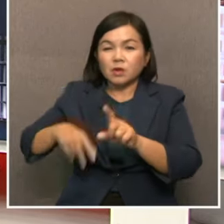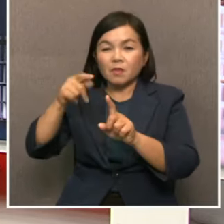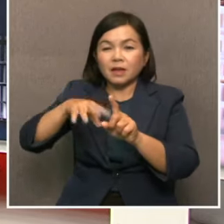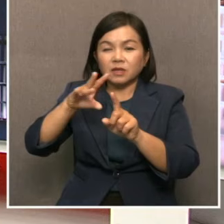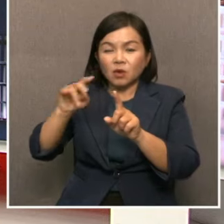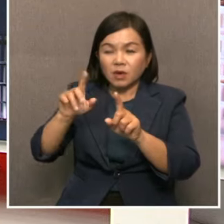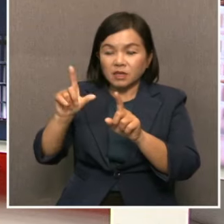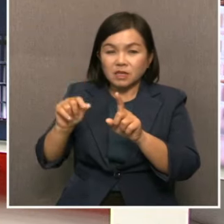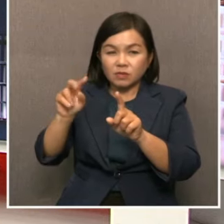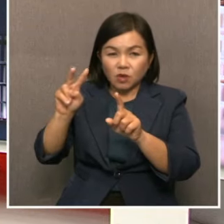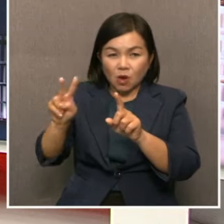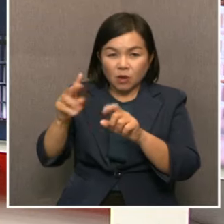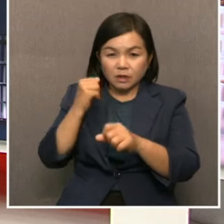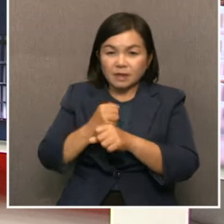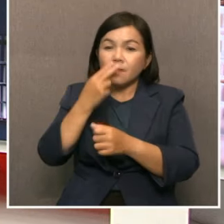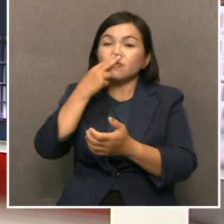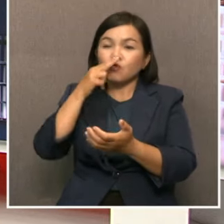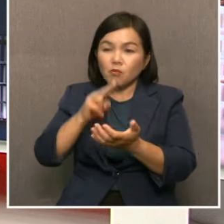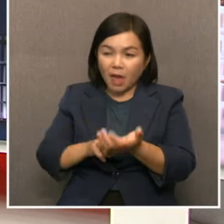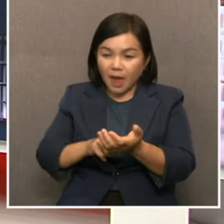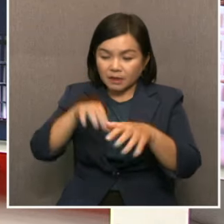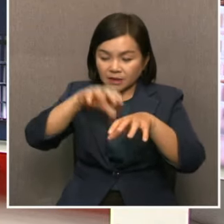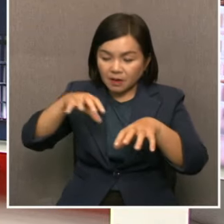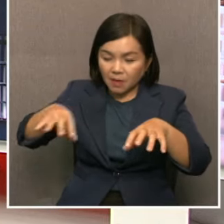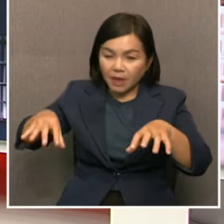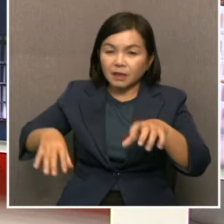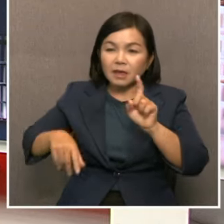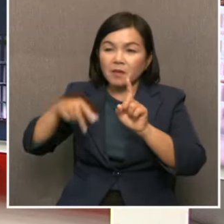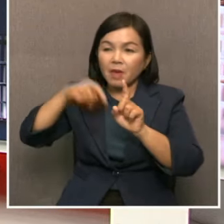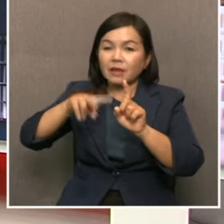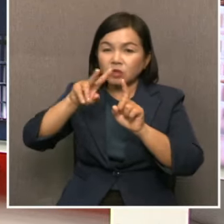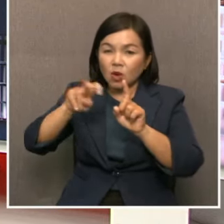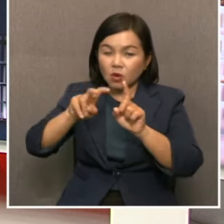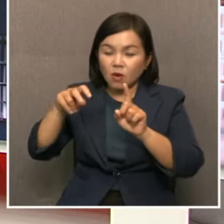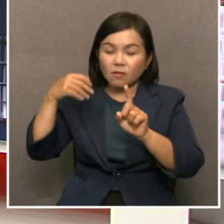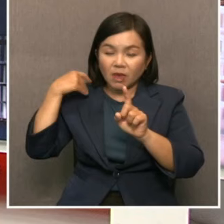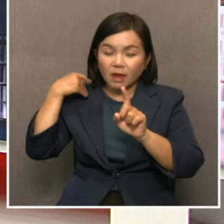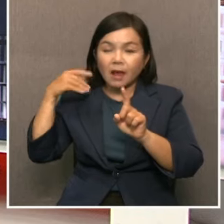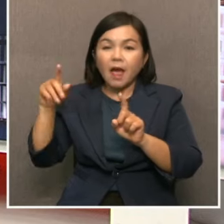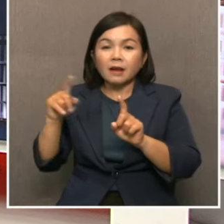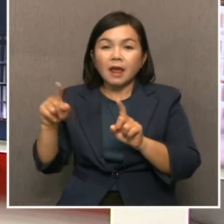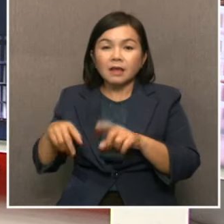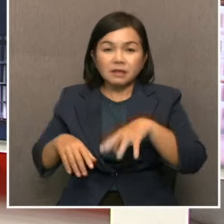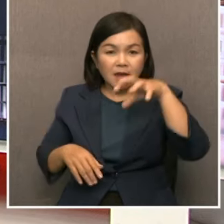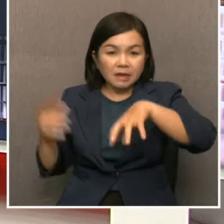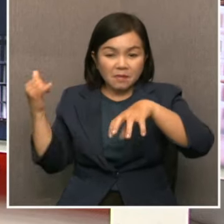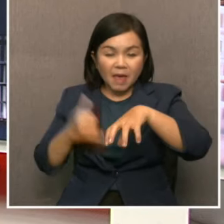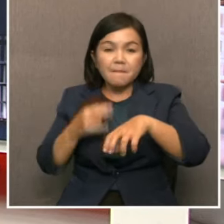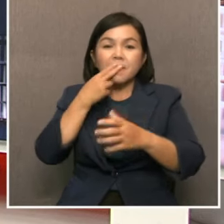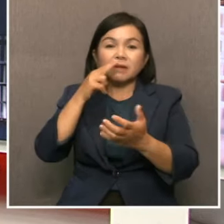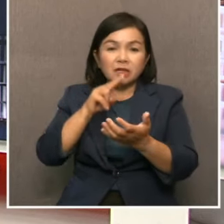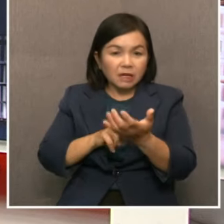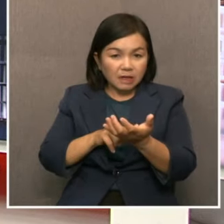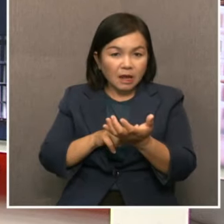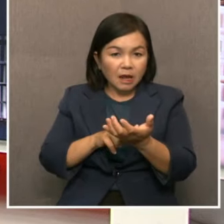ล้วก็ยังมีที่ทำการไปรษณีย์ 1,200 แห่งค่ะก็เน้นย้ำว่าจะต้องเป็นที่ทำการไปรษณีย์ของหน่วยงานโดยตรงน